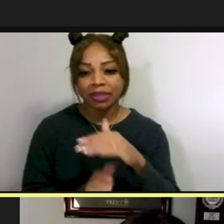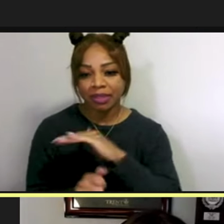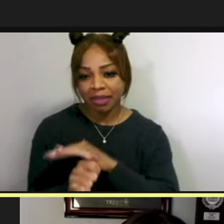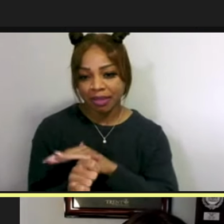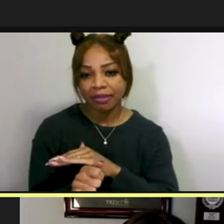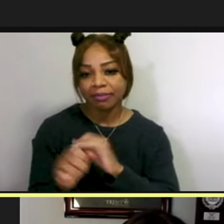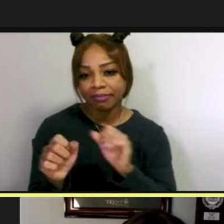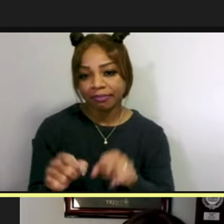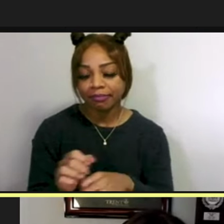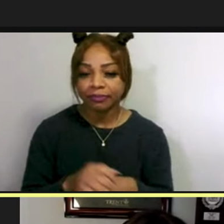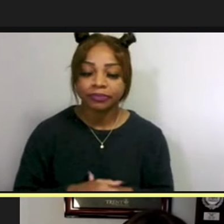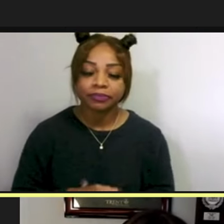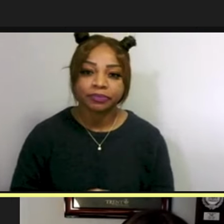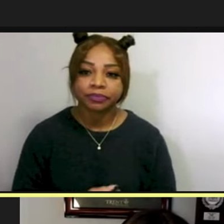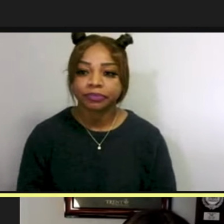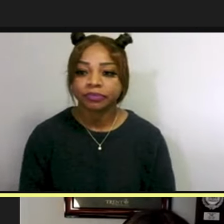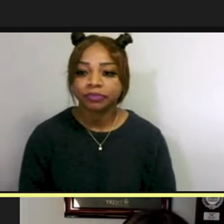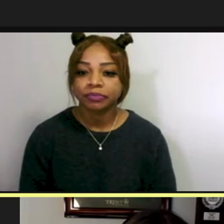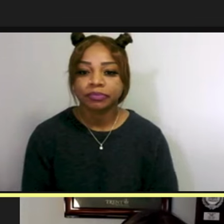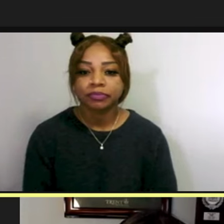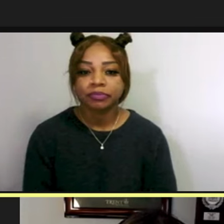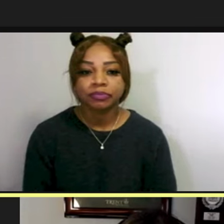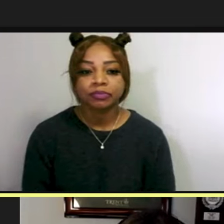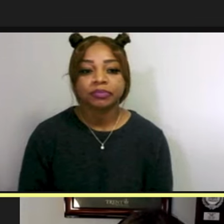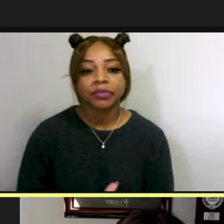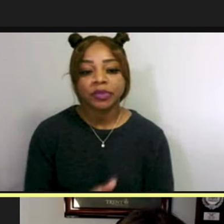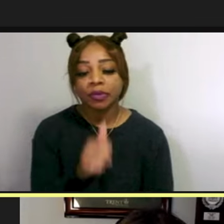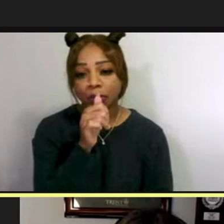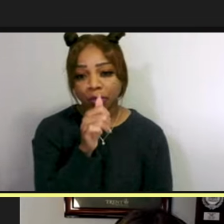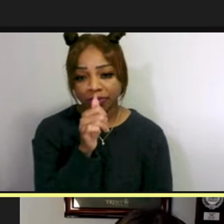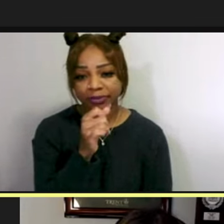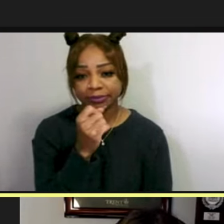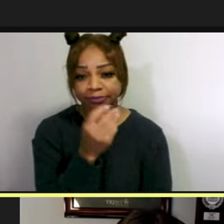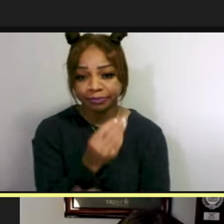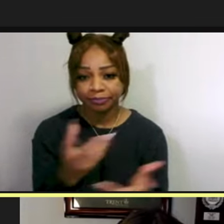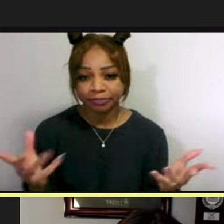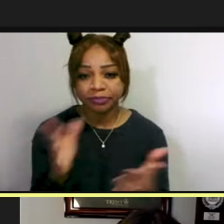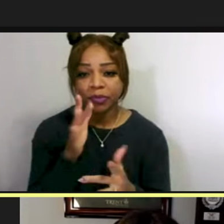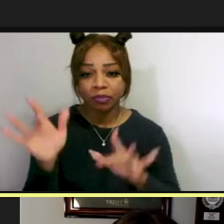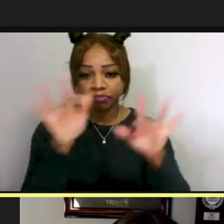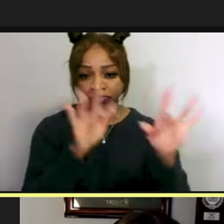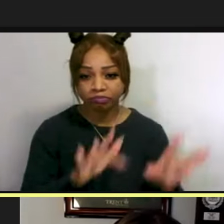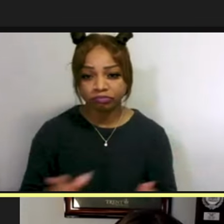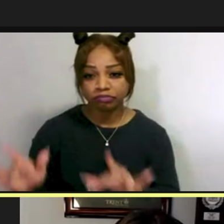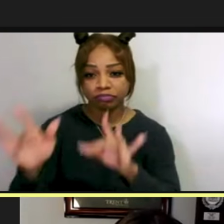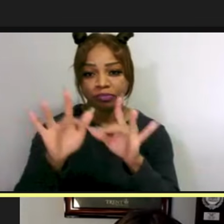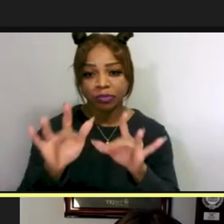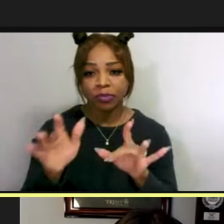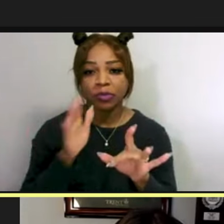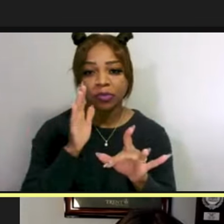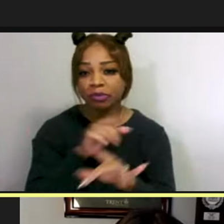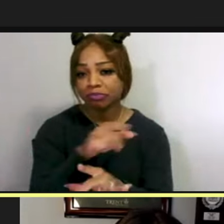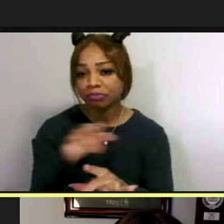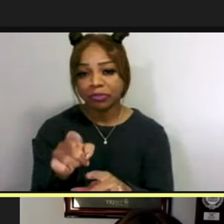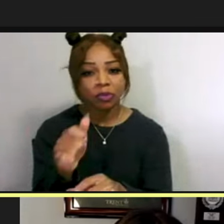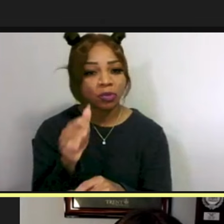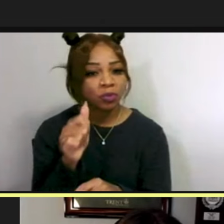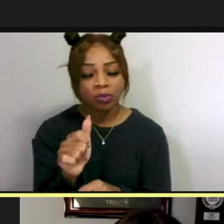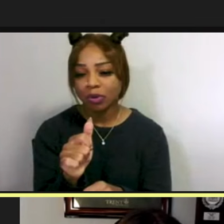recliquez sur le bouton. Et ensuite, nous enregistrons cette séance.